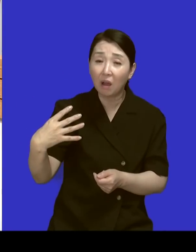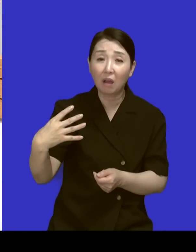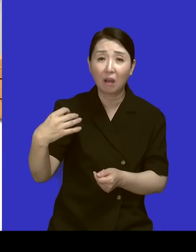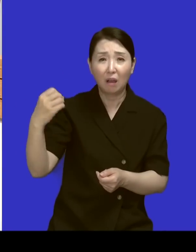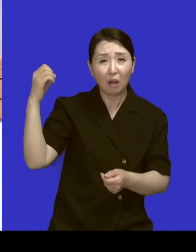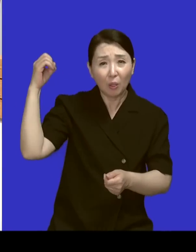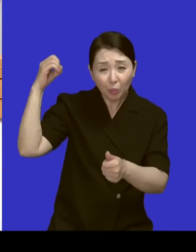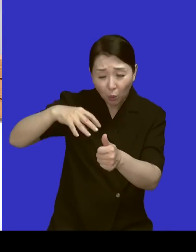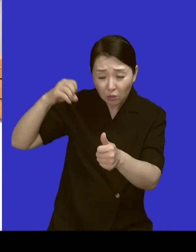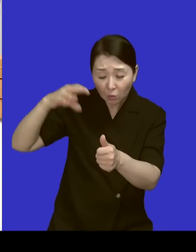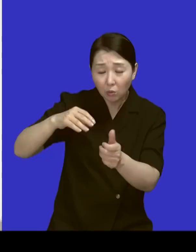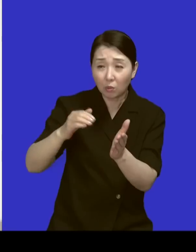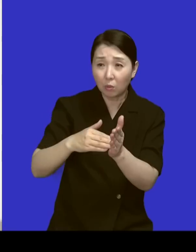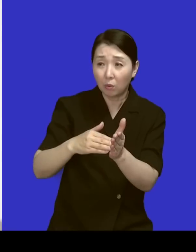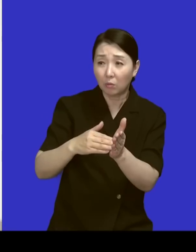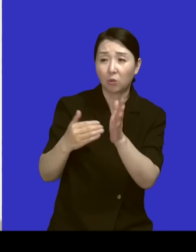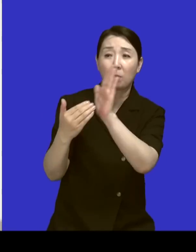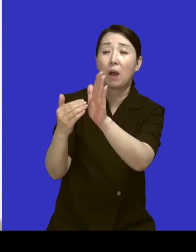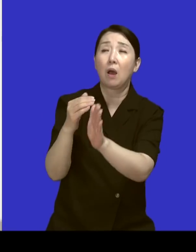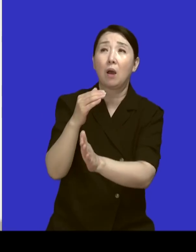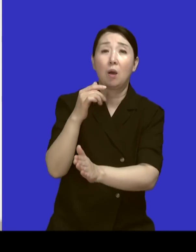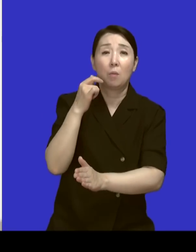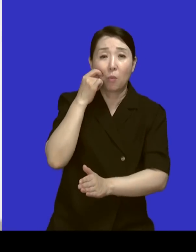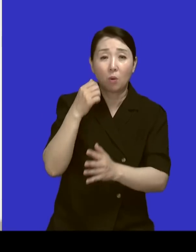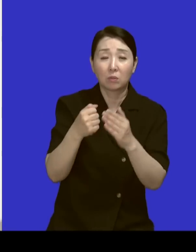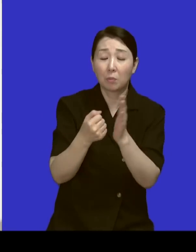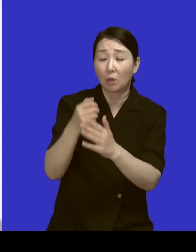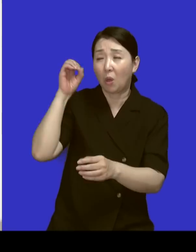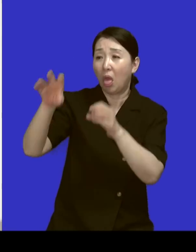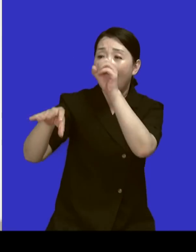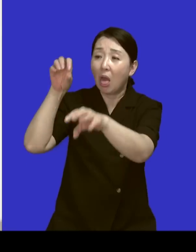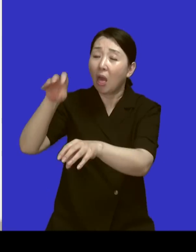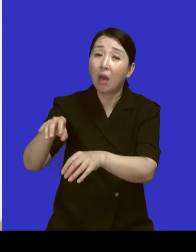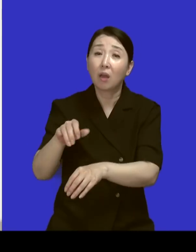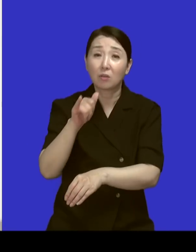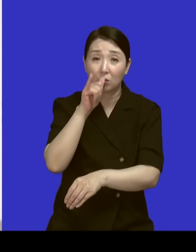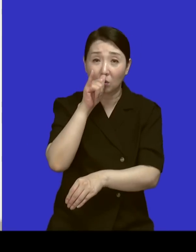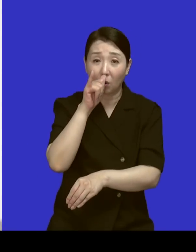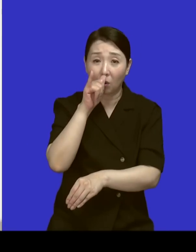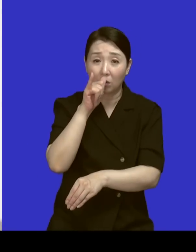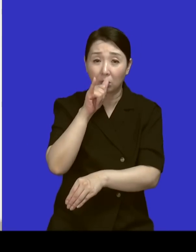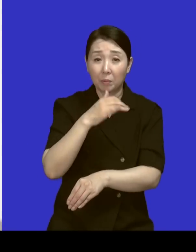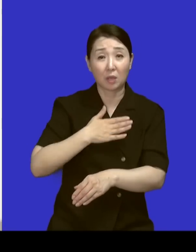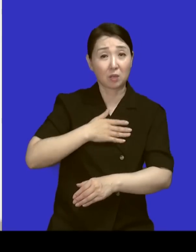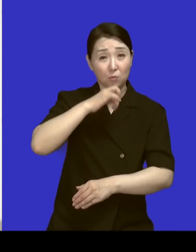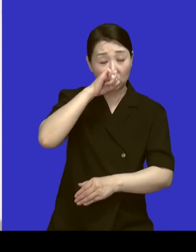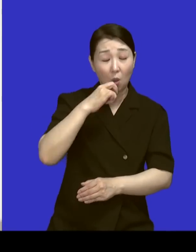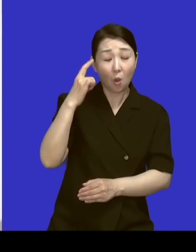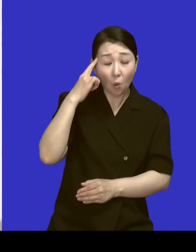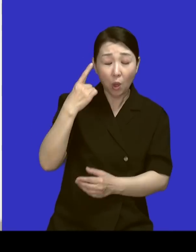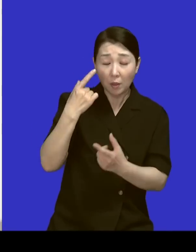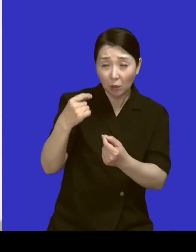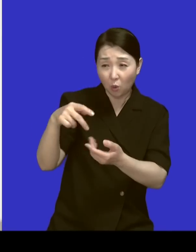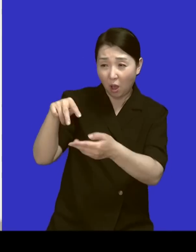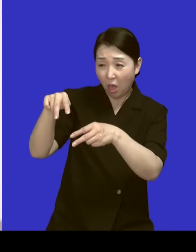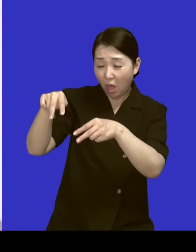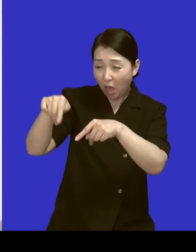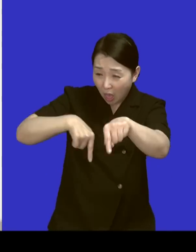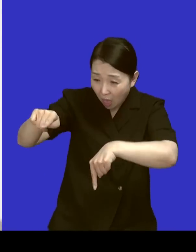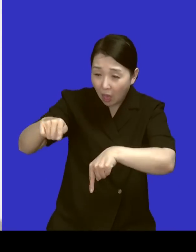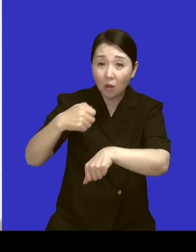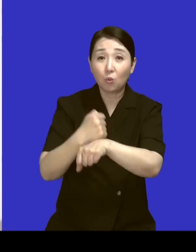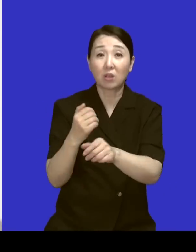가만히 당하고만 있을 수 없으니까 예. 저도 같이 분필을 계속 던졌죠. 네. 그래서 되게 기분이 좋았어요. 나도 똑같이 대응을 예, 예. 했으니까.